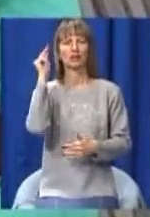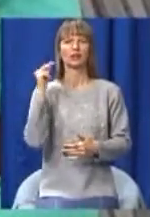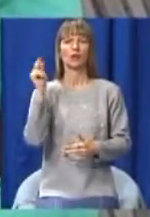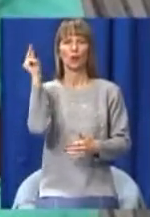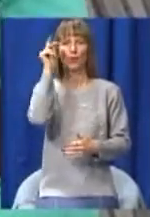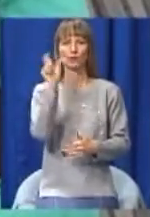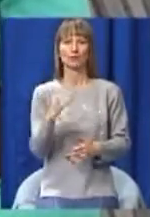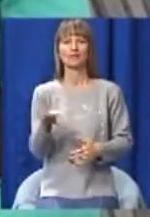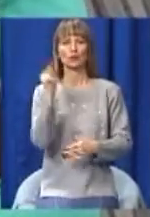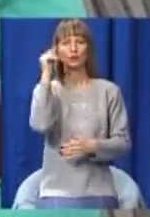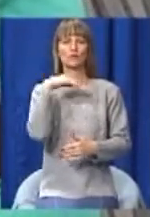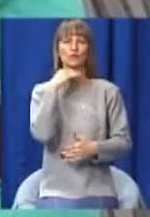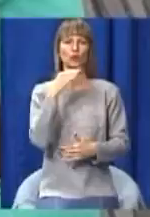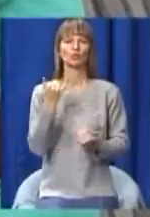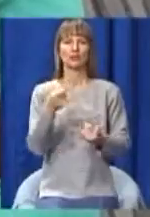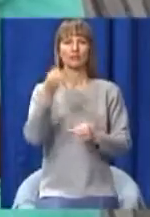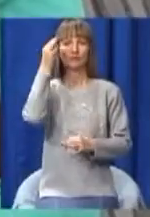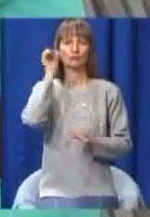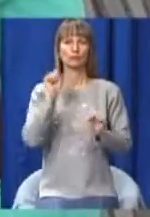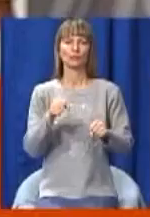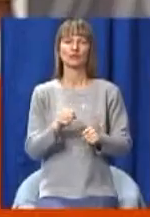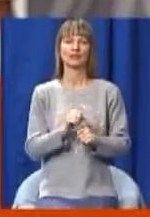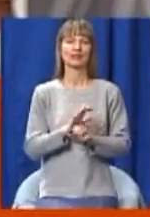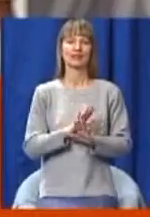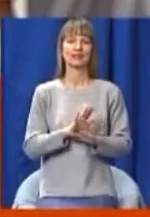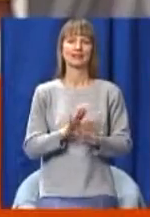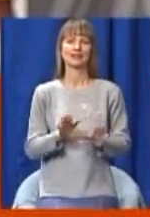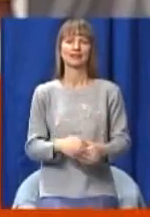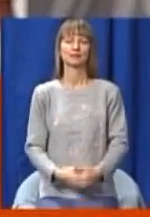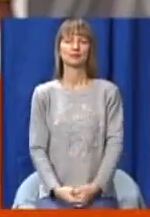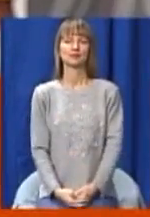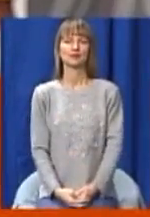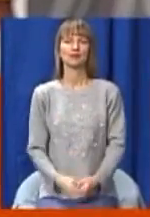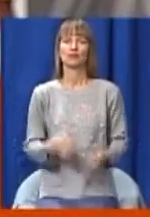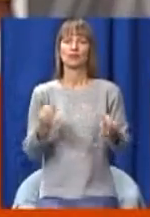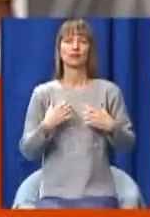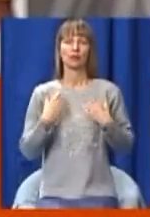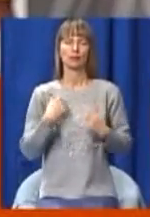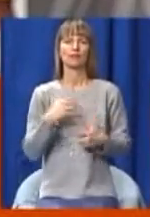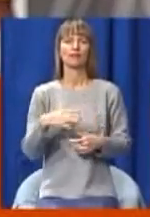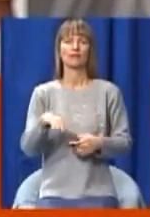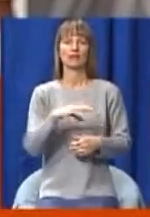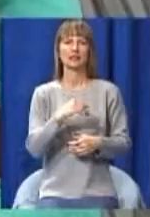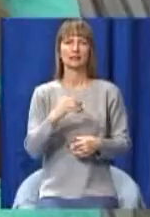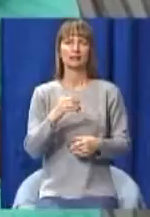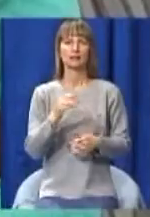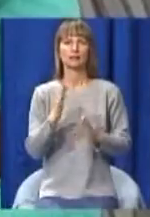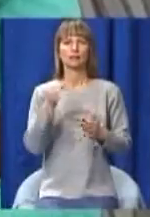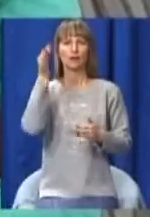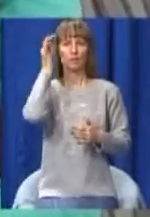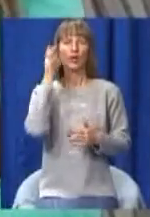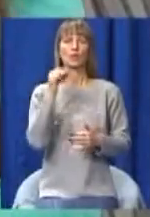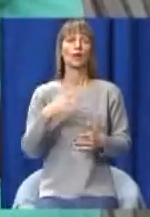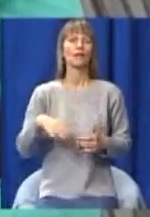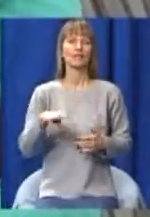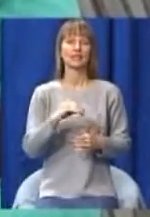учні вивчають в школі. Зараз ти його згадати зможеш? Ні, я дуже боюся. Нічого страшного, ми всі його дуже пам'ятаємо, але всі